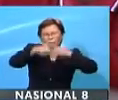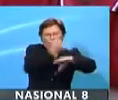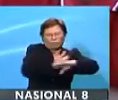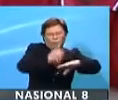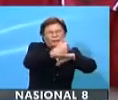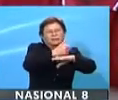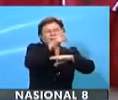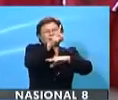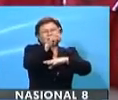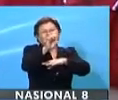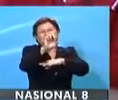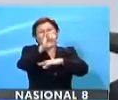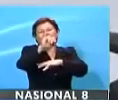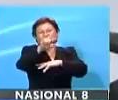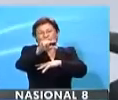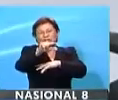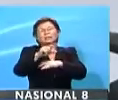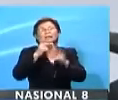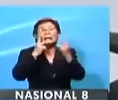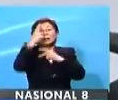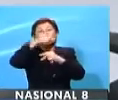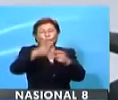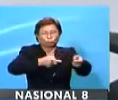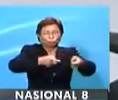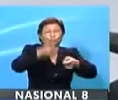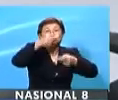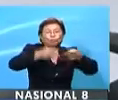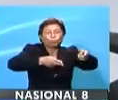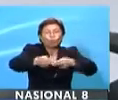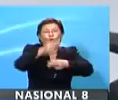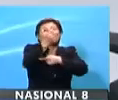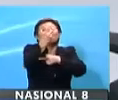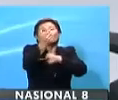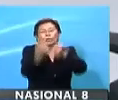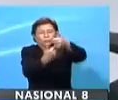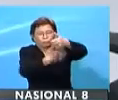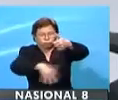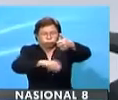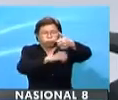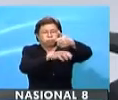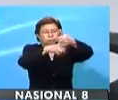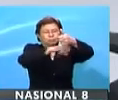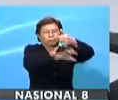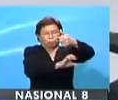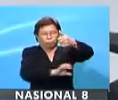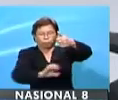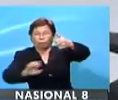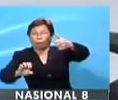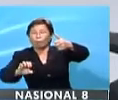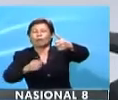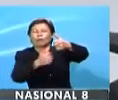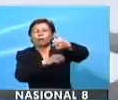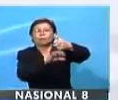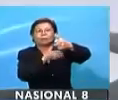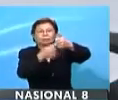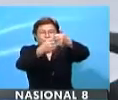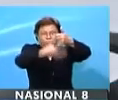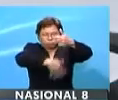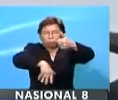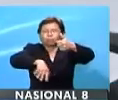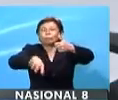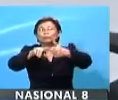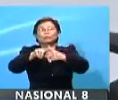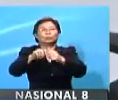penubuhan DEIG yang dikatakan untuk menguruskan 12 anak syarikat MBI bagi mengelak pertindihan.